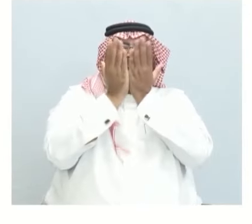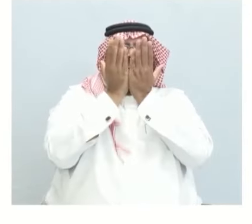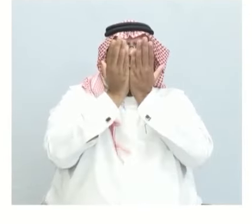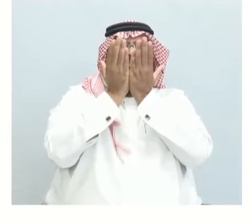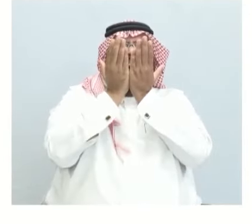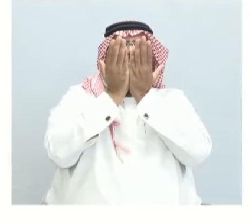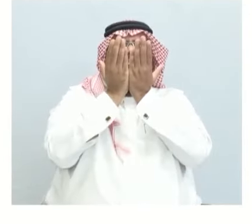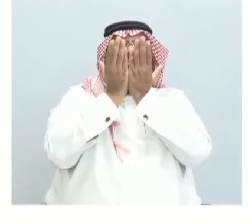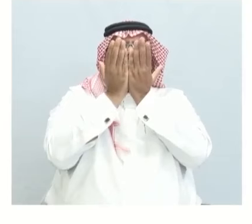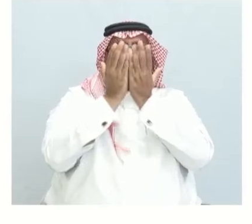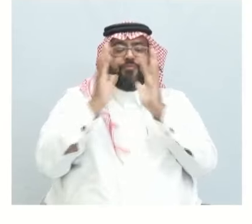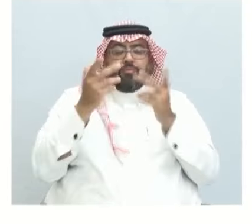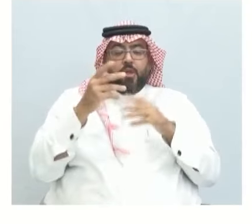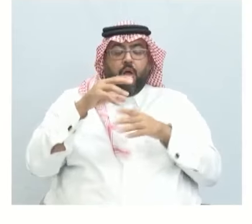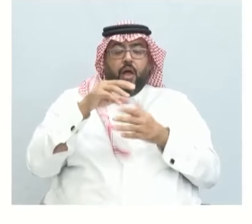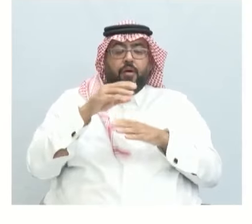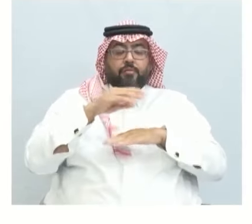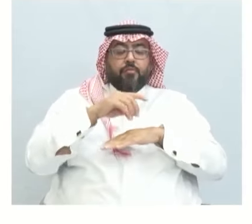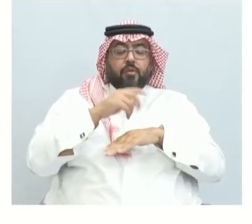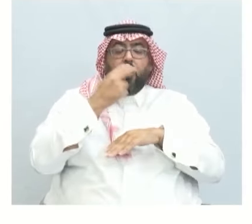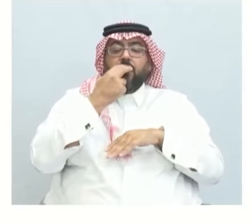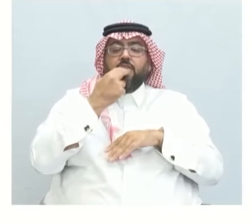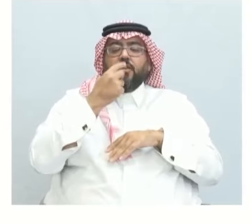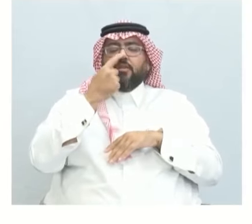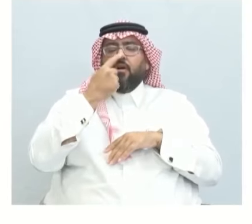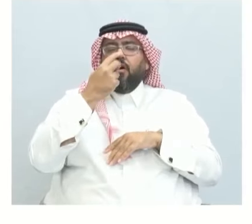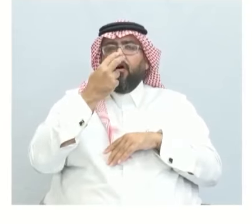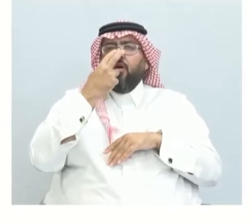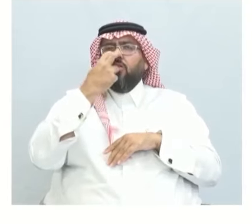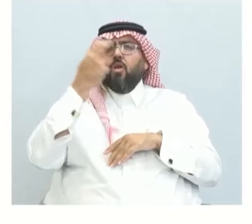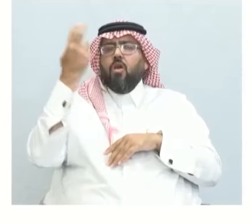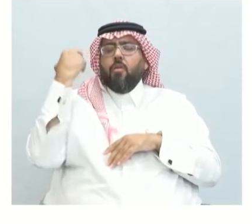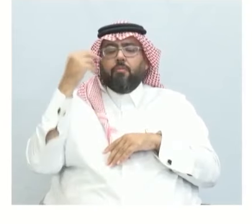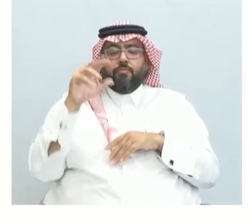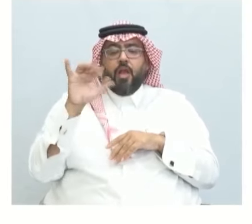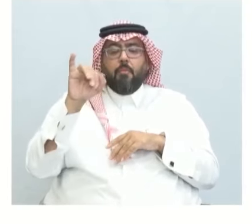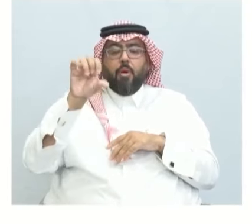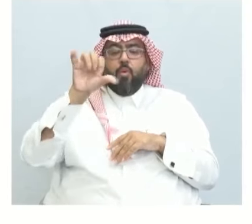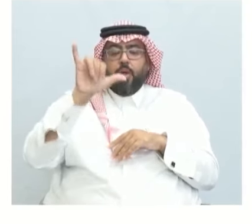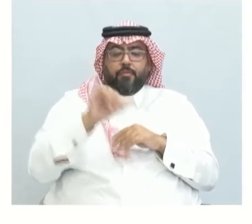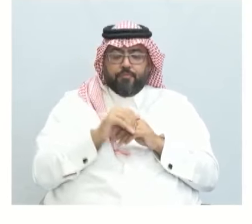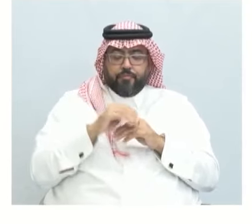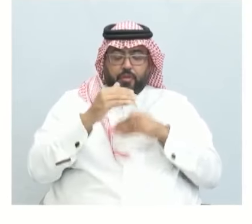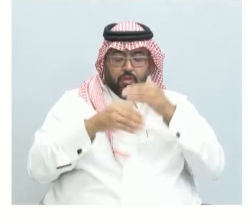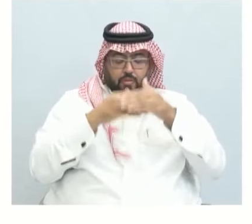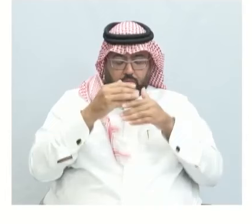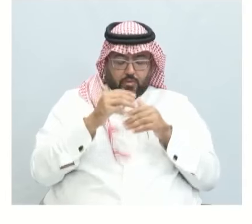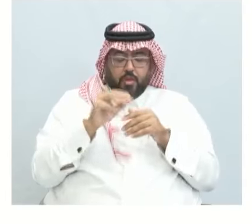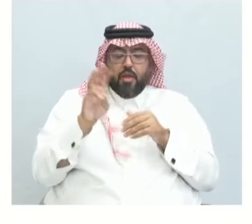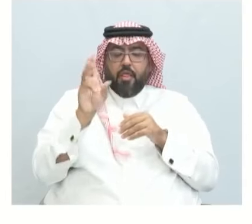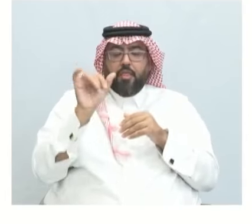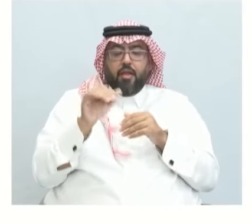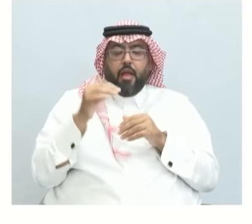العباسي واثرها في الادب وهذا كله في الادب القديم الاموي والعباسي ايضا يتعرف مظاهر تطور النثر العباسي